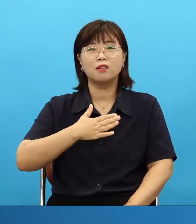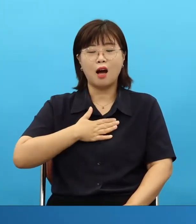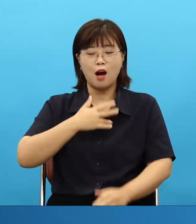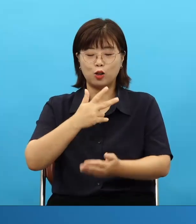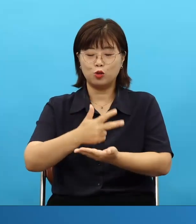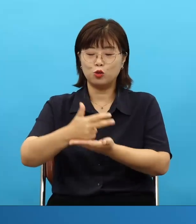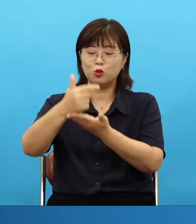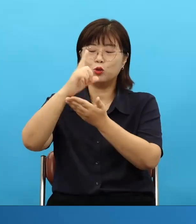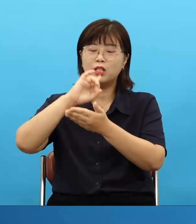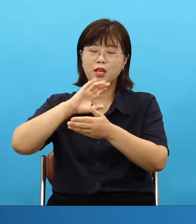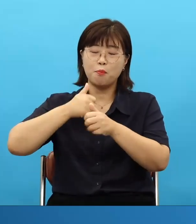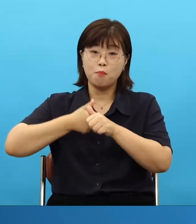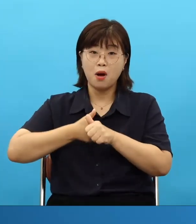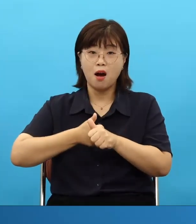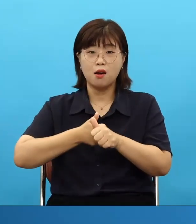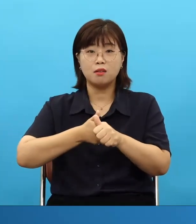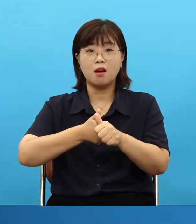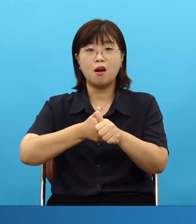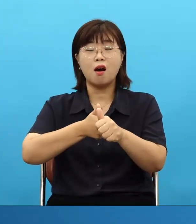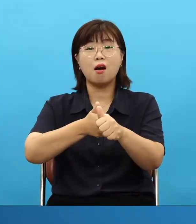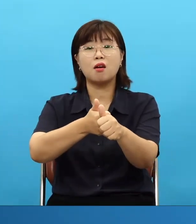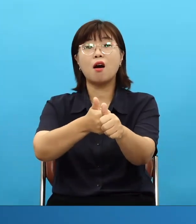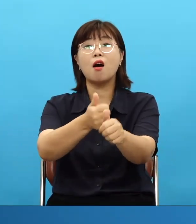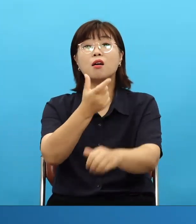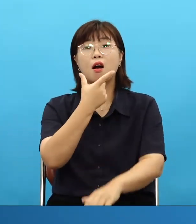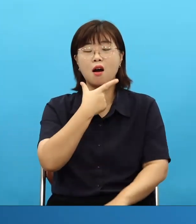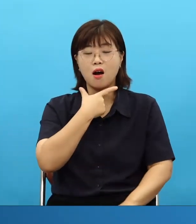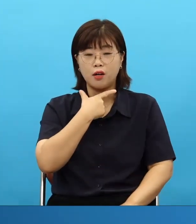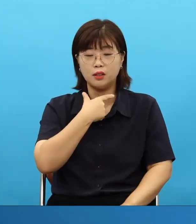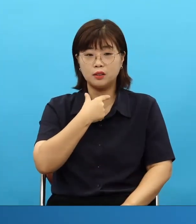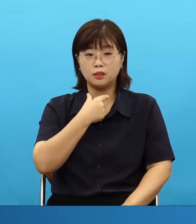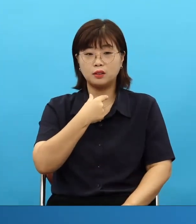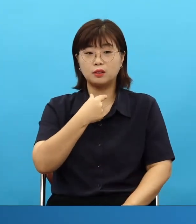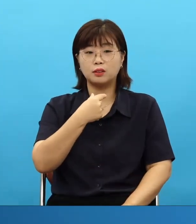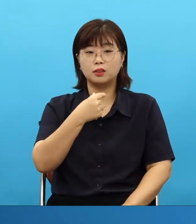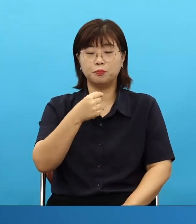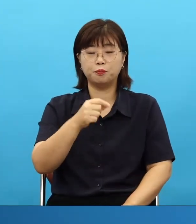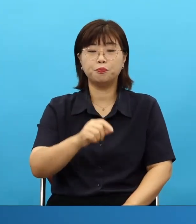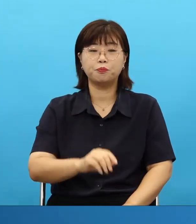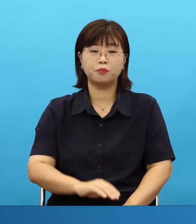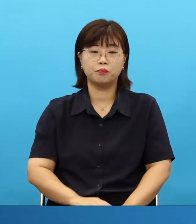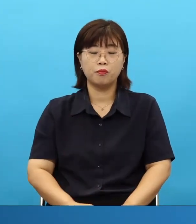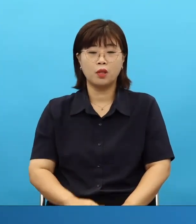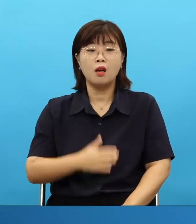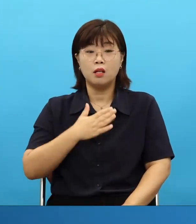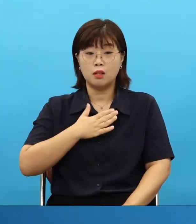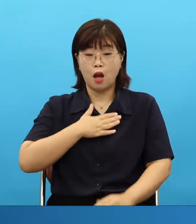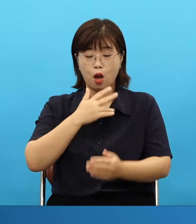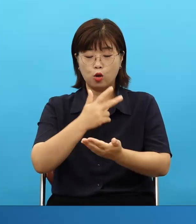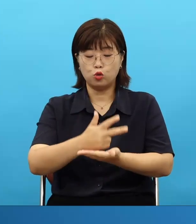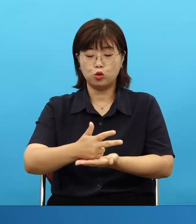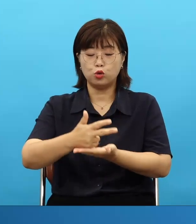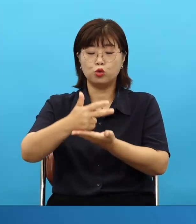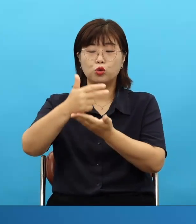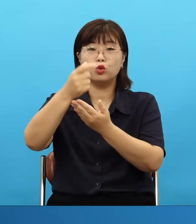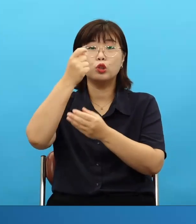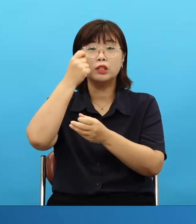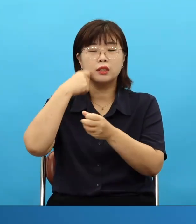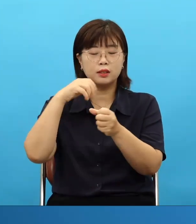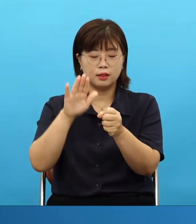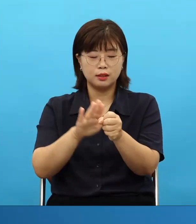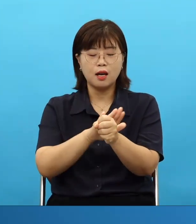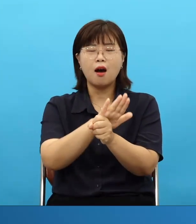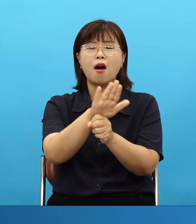나 주님만 내 주는 자비하셔서 내